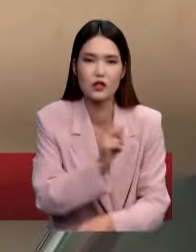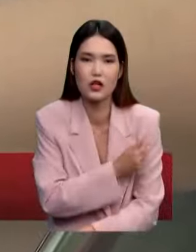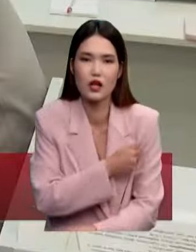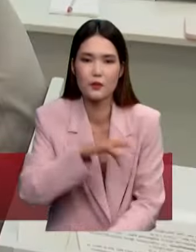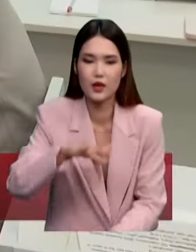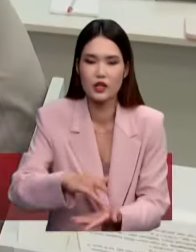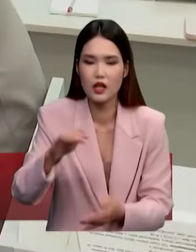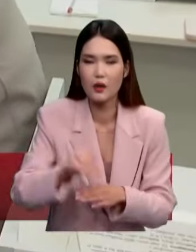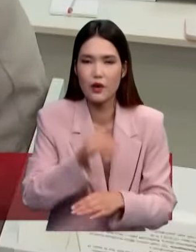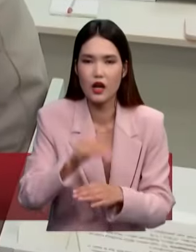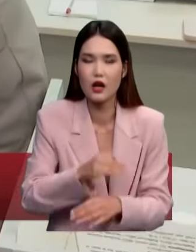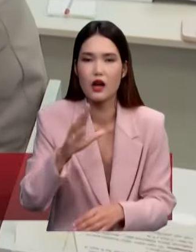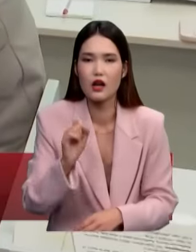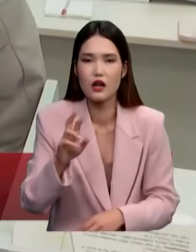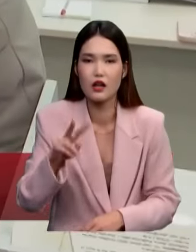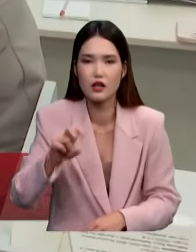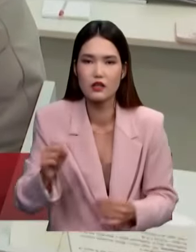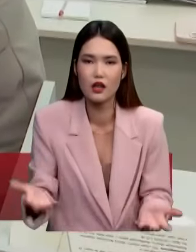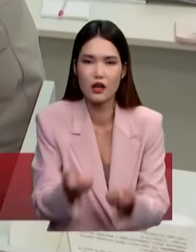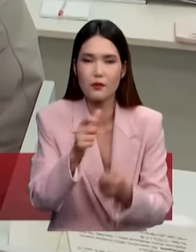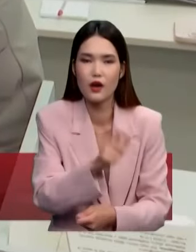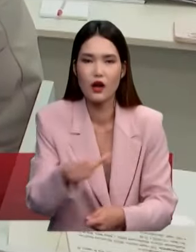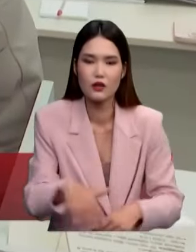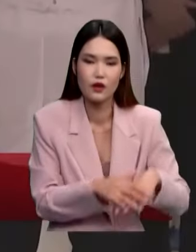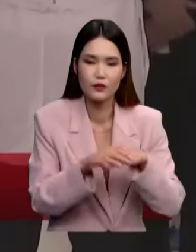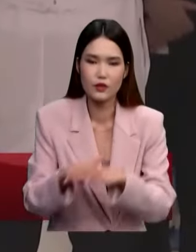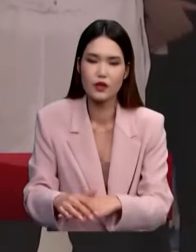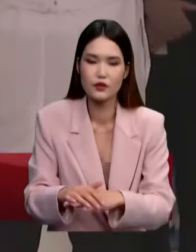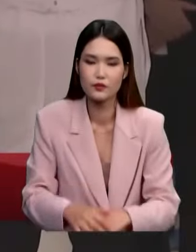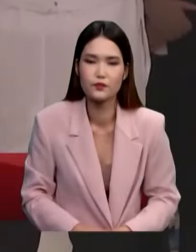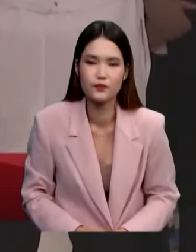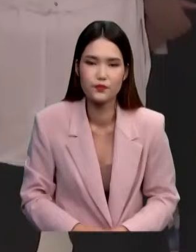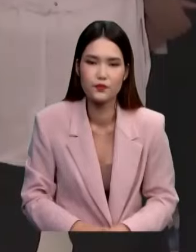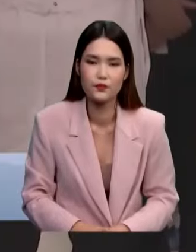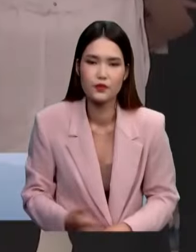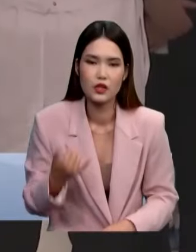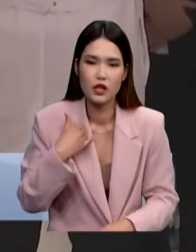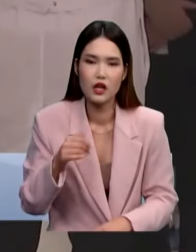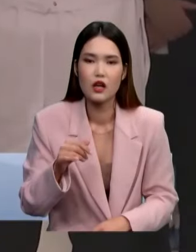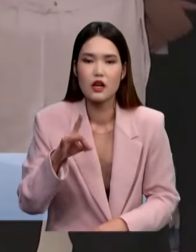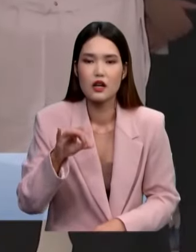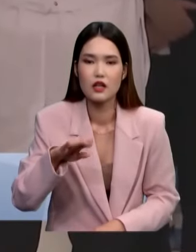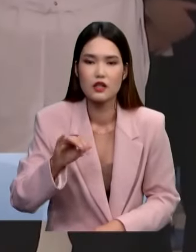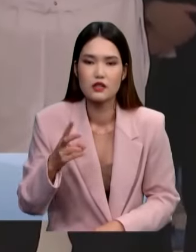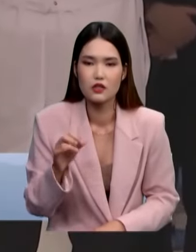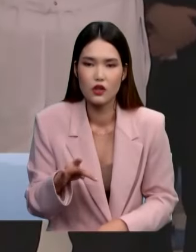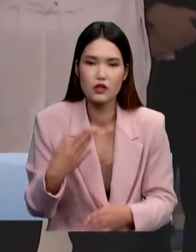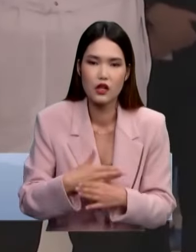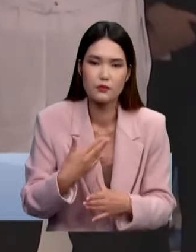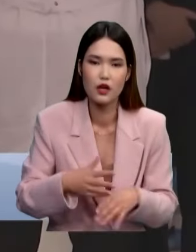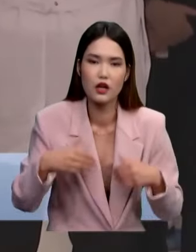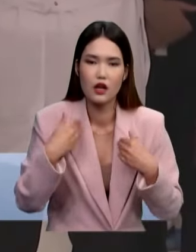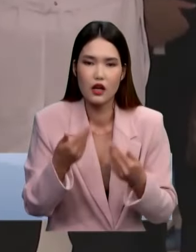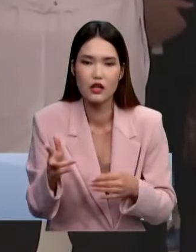центру благотворительным фондом «Айала» при поддержке «Халыкбанк». Ретинопатия помогает врачу